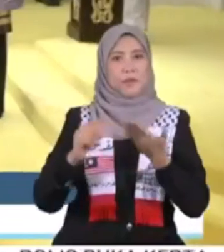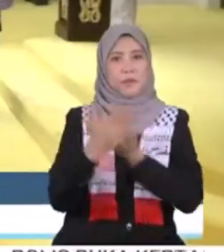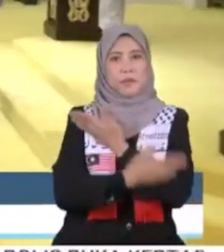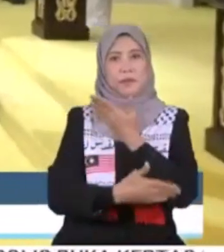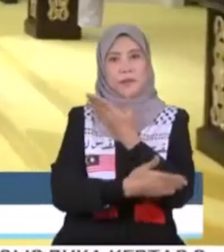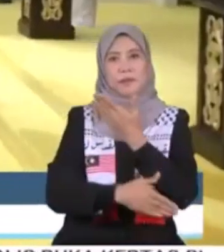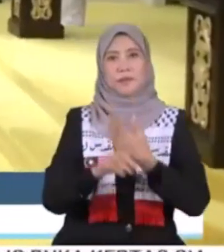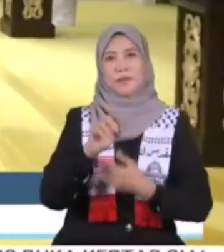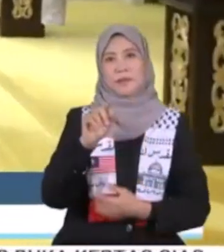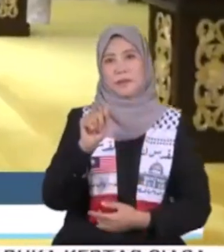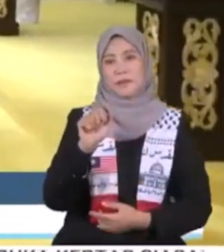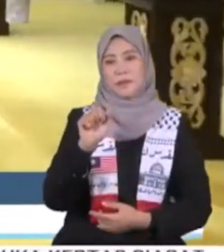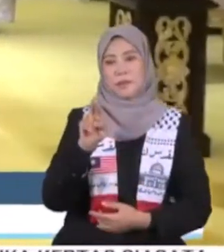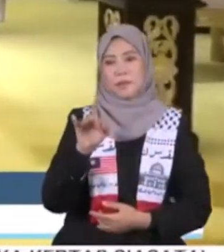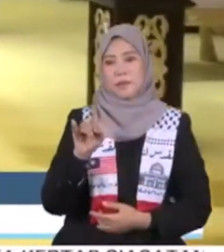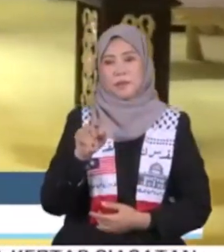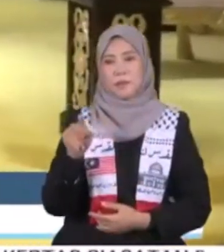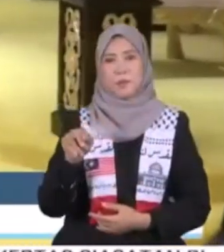anamm zui